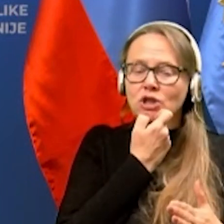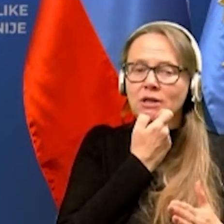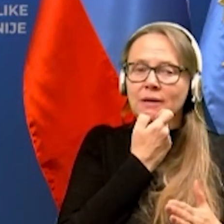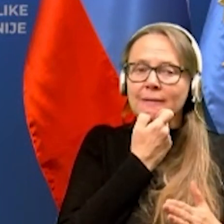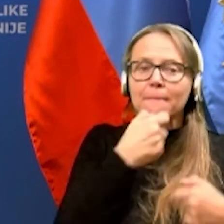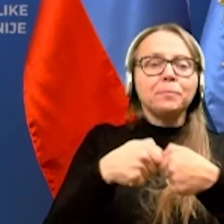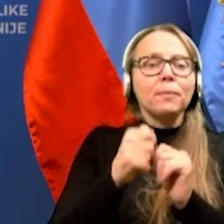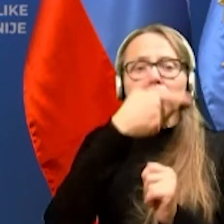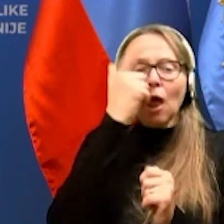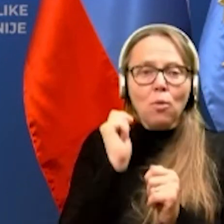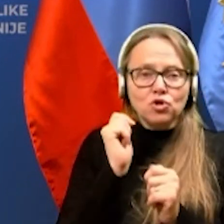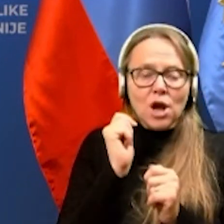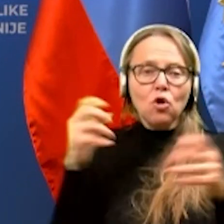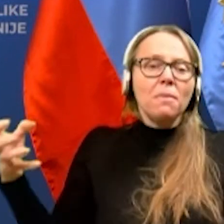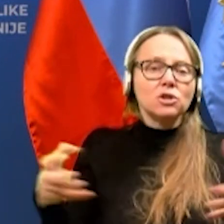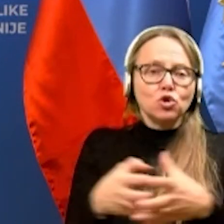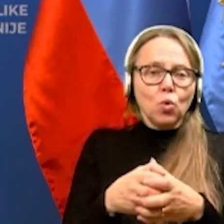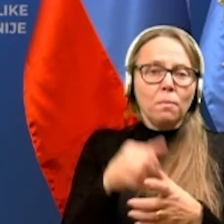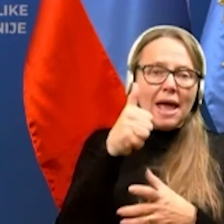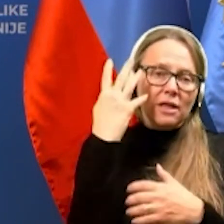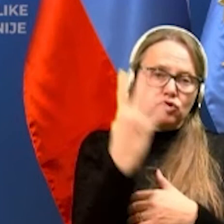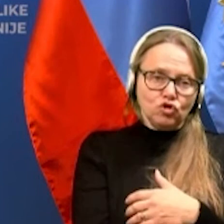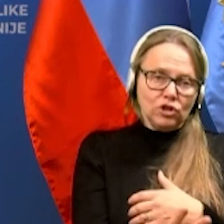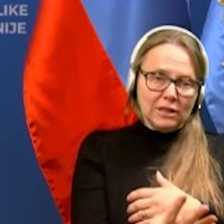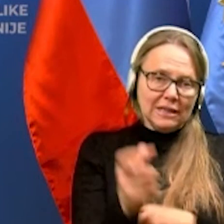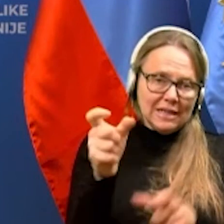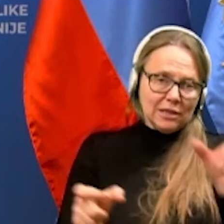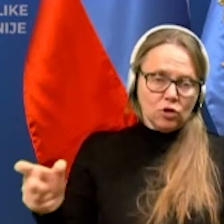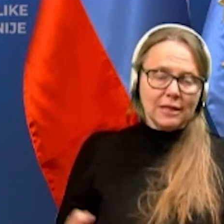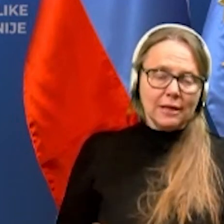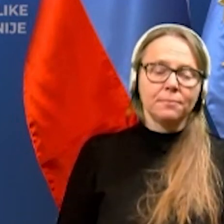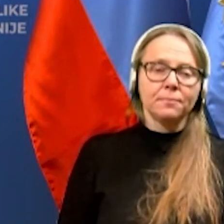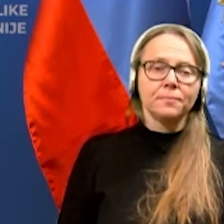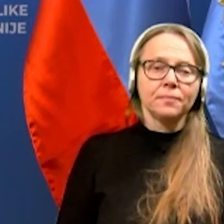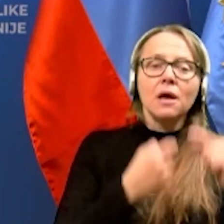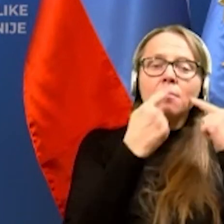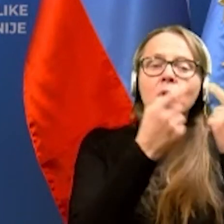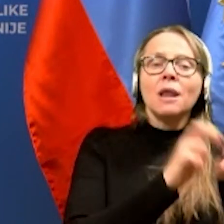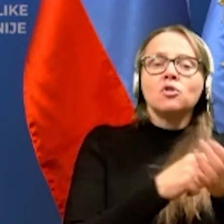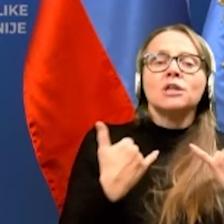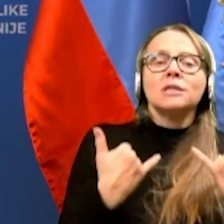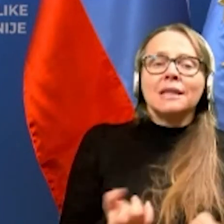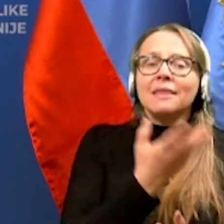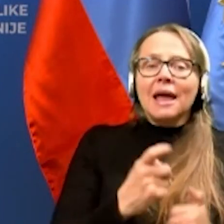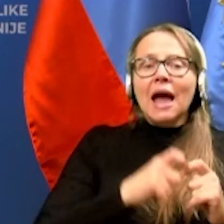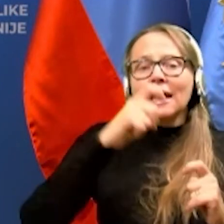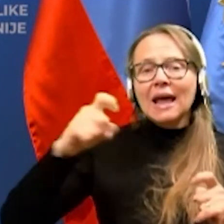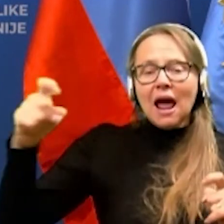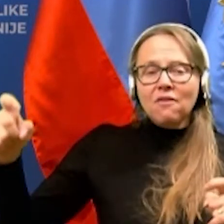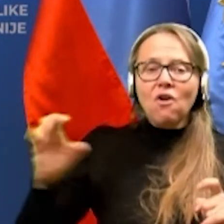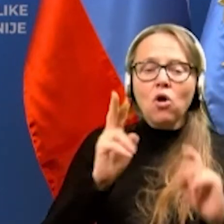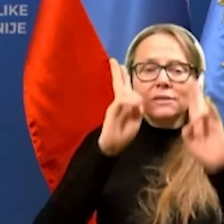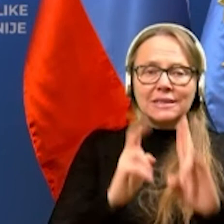starejših občanov pa skupaj 41 oseb. Poglejmo še zdaj nekaj grafov o